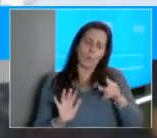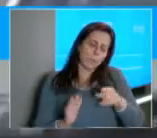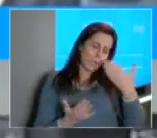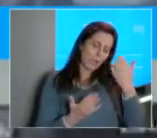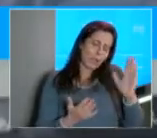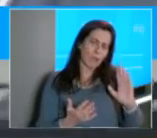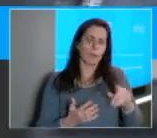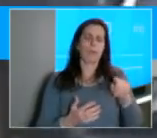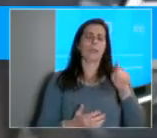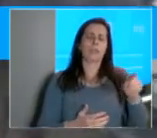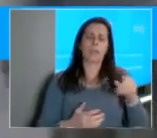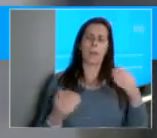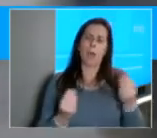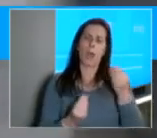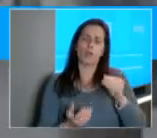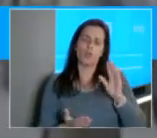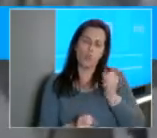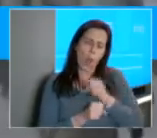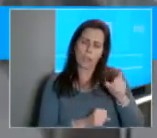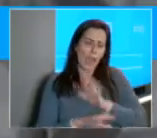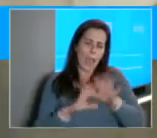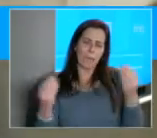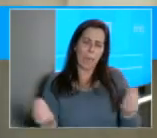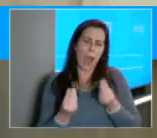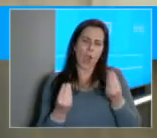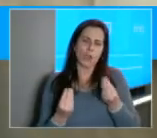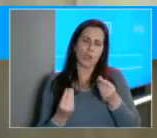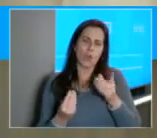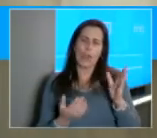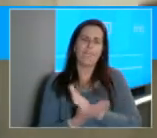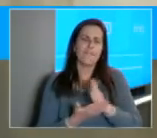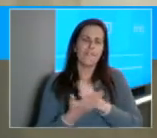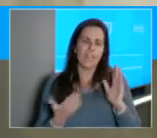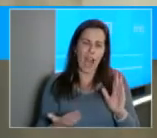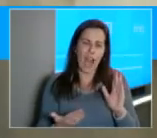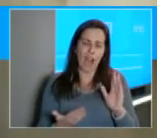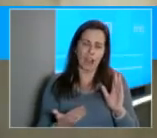מסמך שהוא חתום עליו, אין פה איזה קביעה...